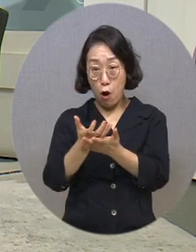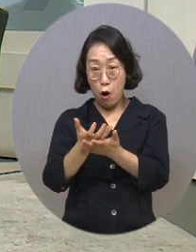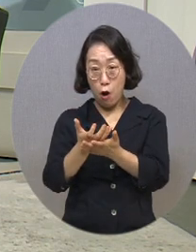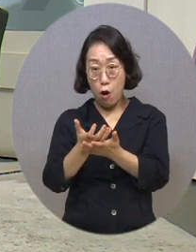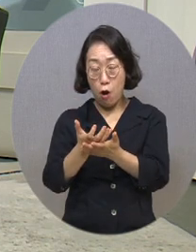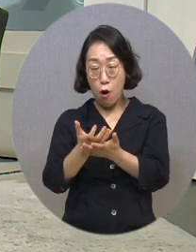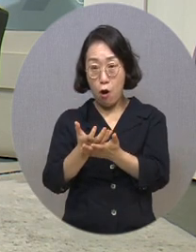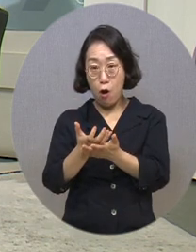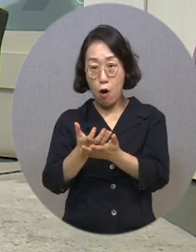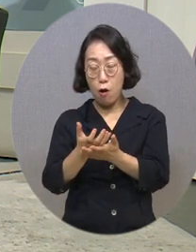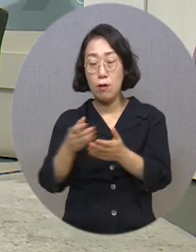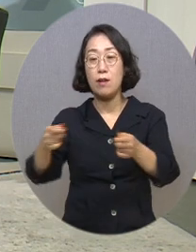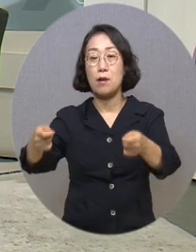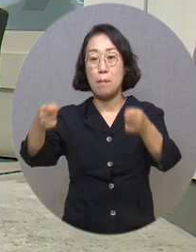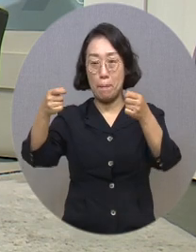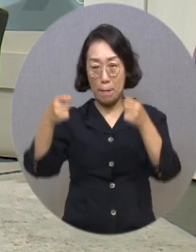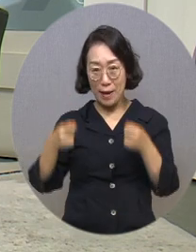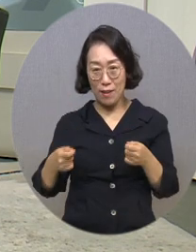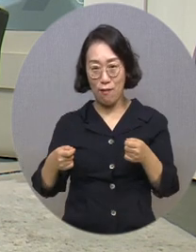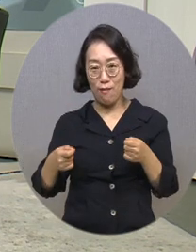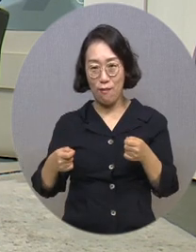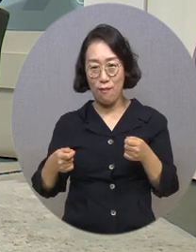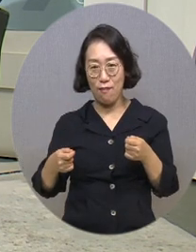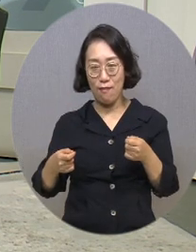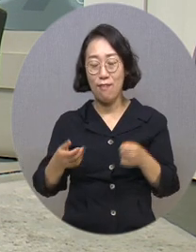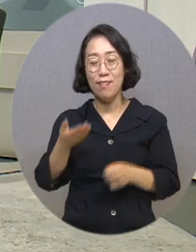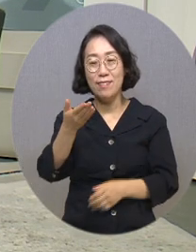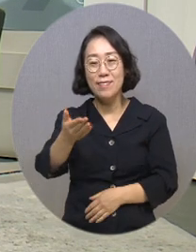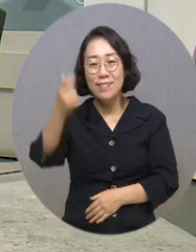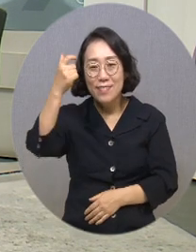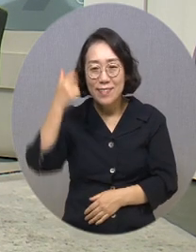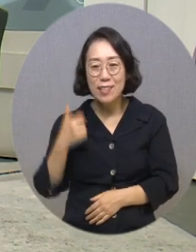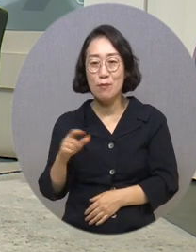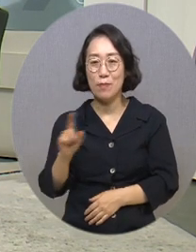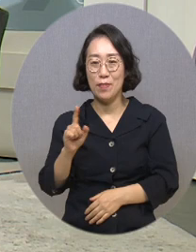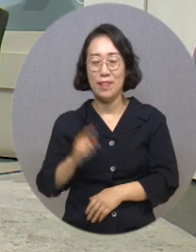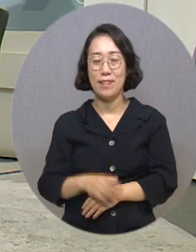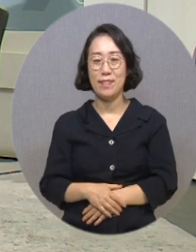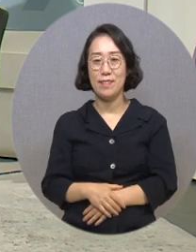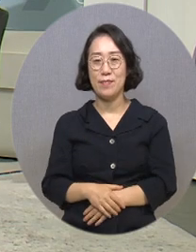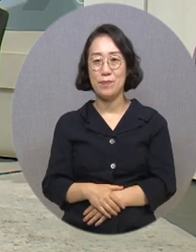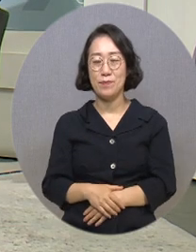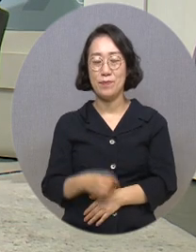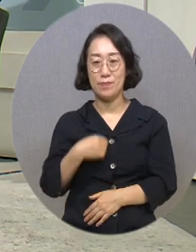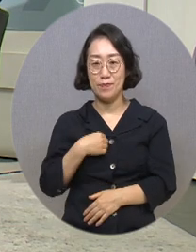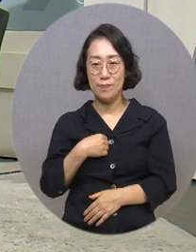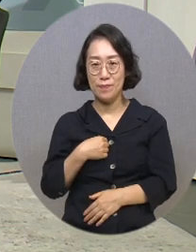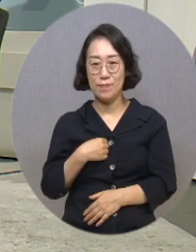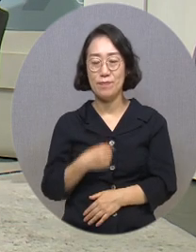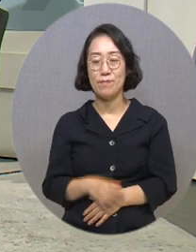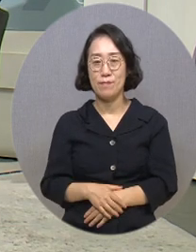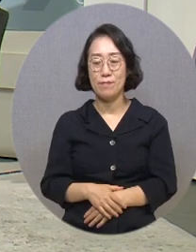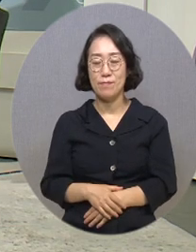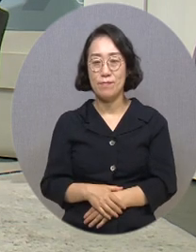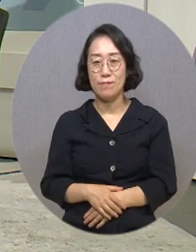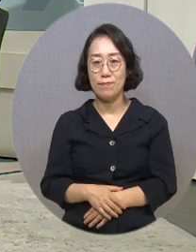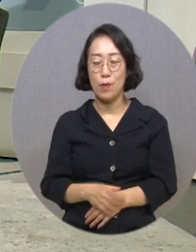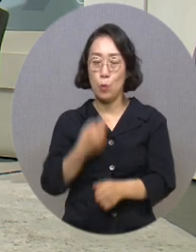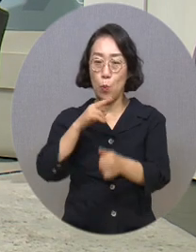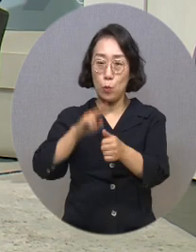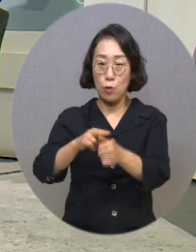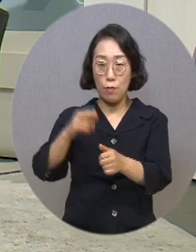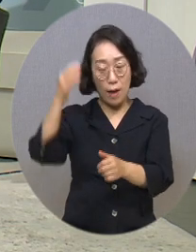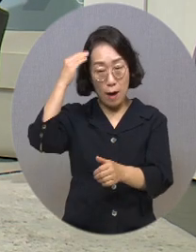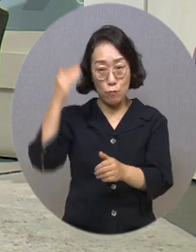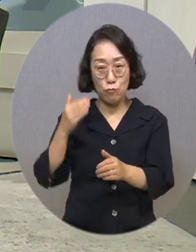예, 그 인증서를 받은 소감을 좀 한 말씀해 주세요. 예, 제가 그거를 뭐 도전 한국인